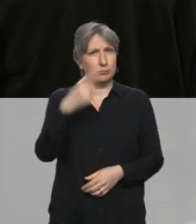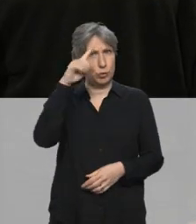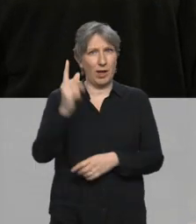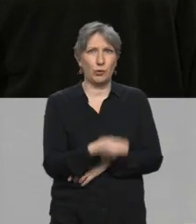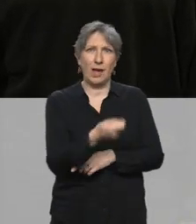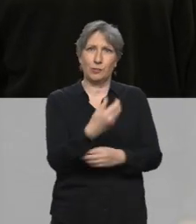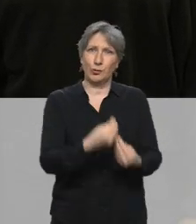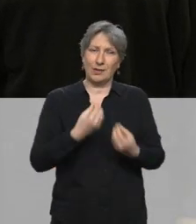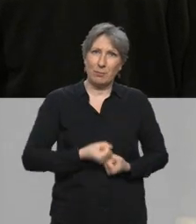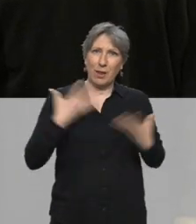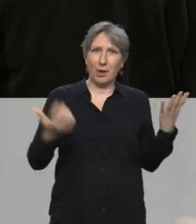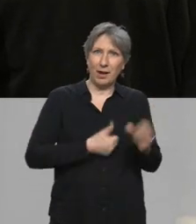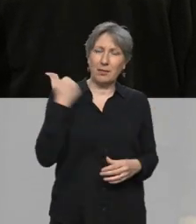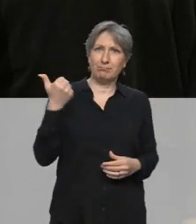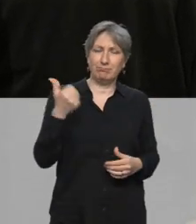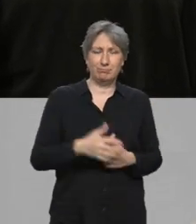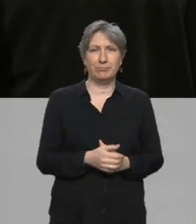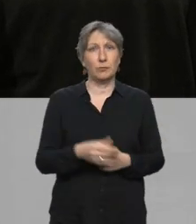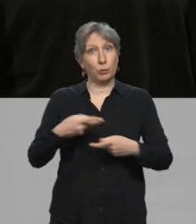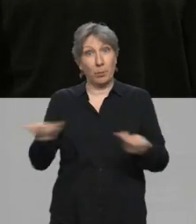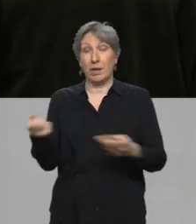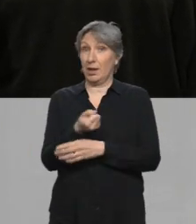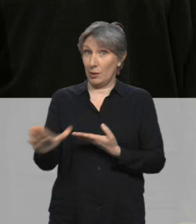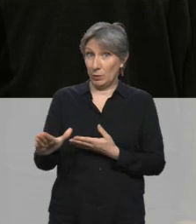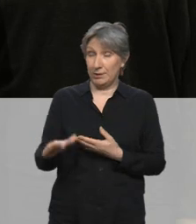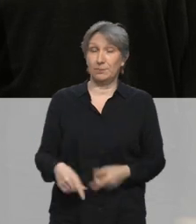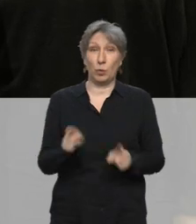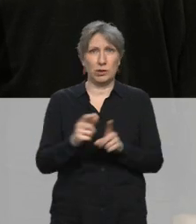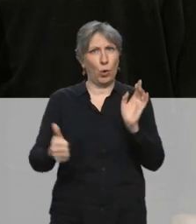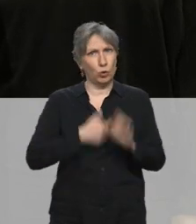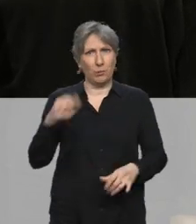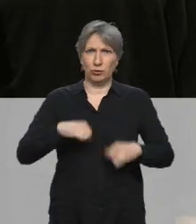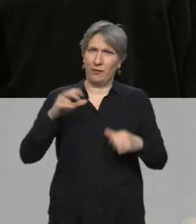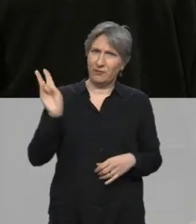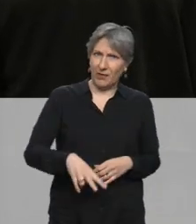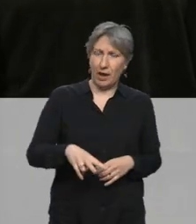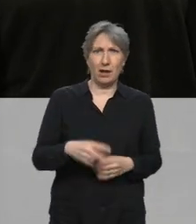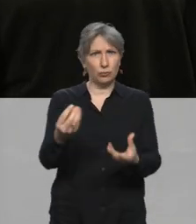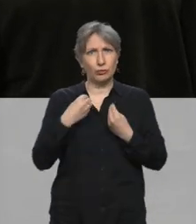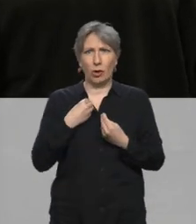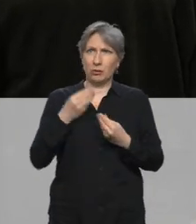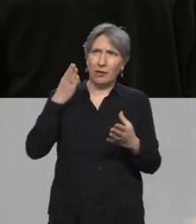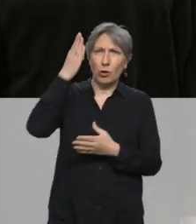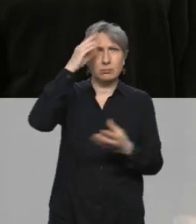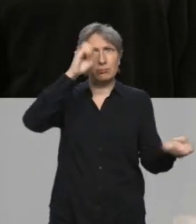éducation épanouissante et émancipatrice, publique et gratuite. Pour une réelle autonomie des jeunes. Pour que nous ayons un avenir